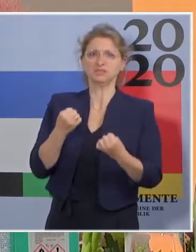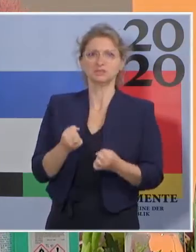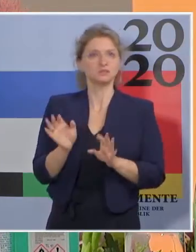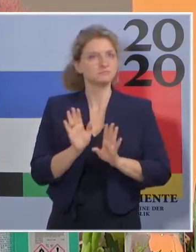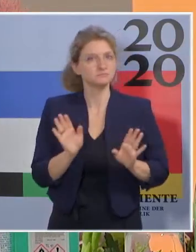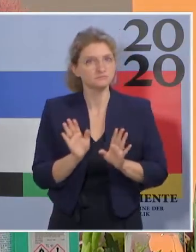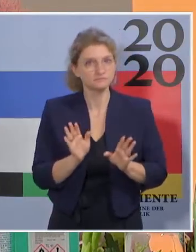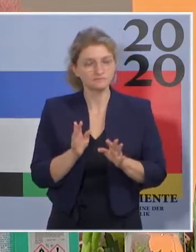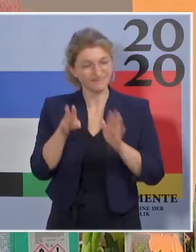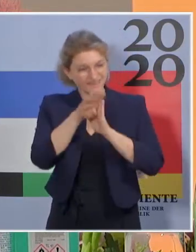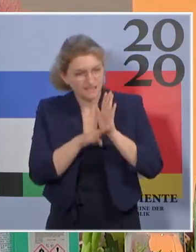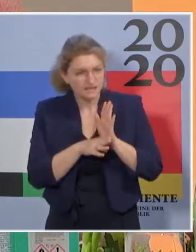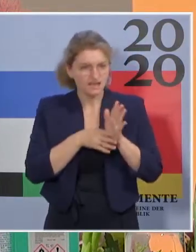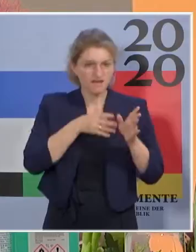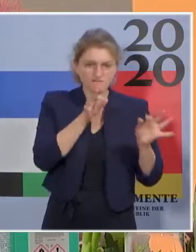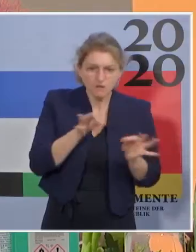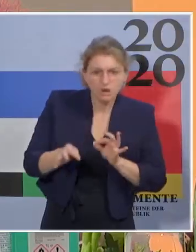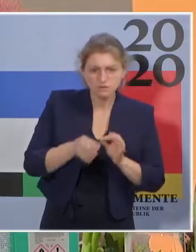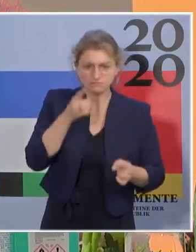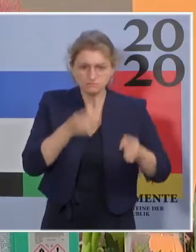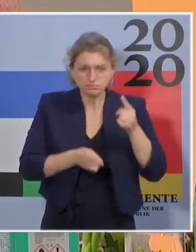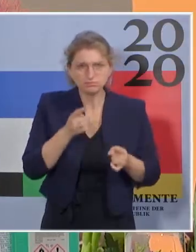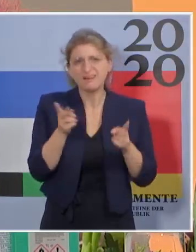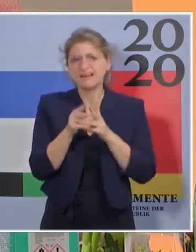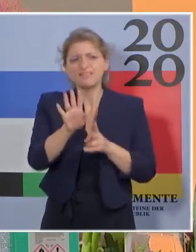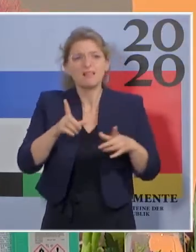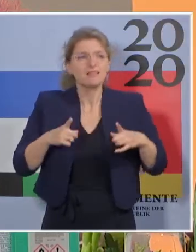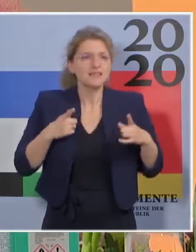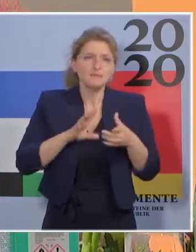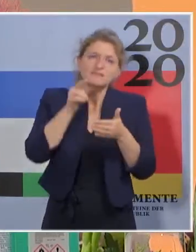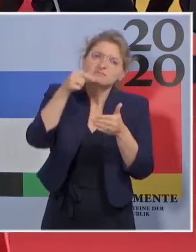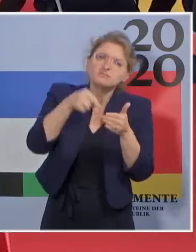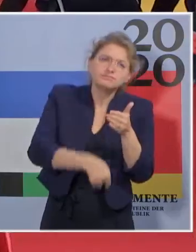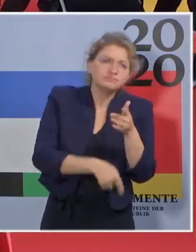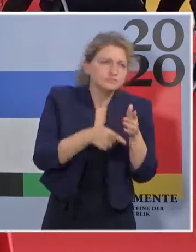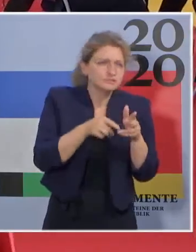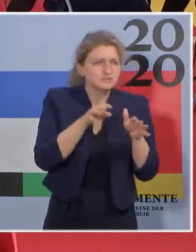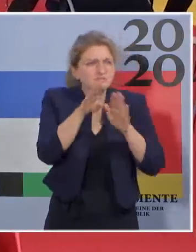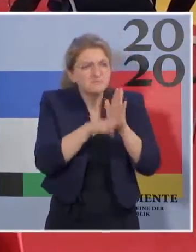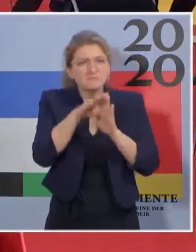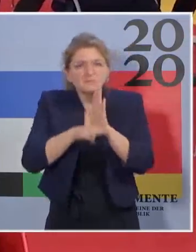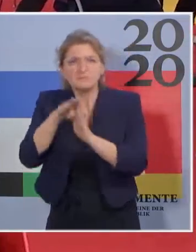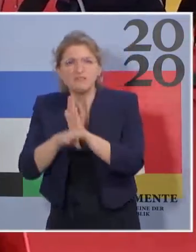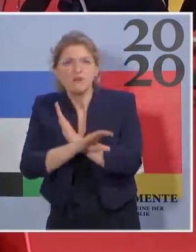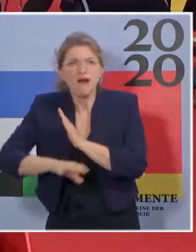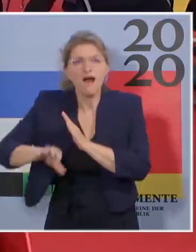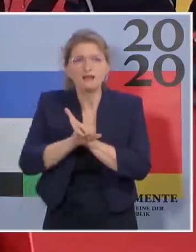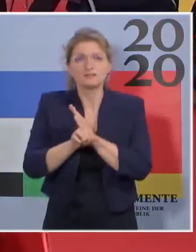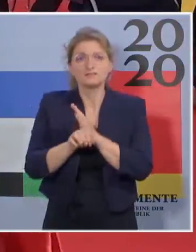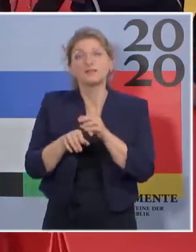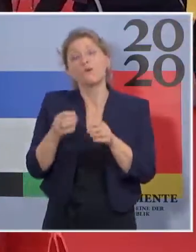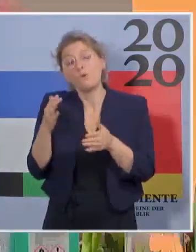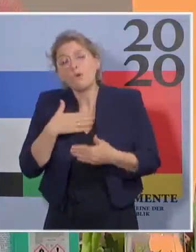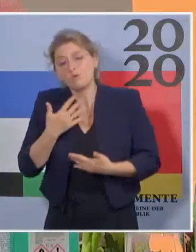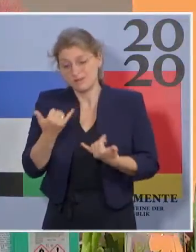jeden Lebensbereich bis ins kleinste Detail regeln, auch nicht, wenn in Krisenzeiten das Bedürfnis danach größer zu sein scheint.